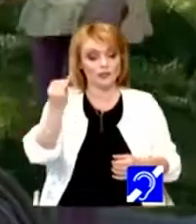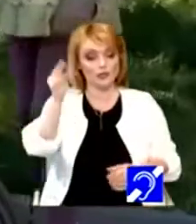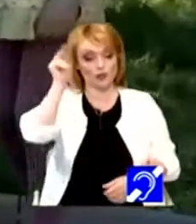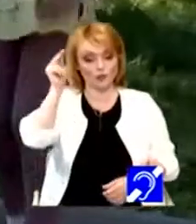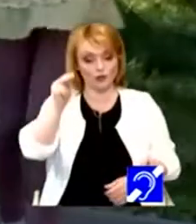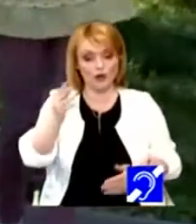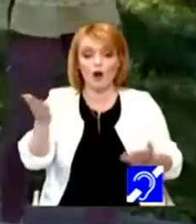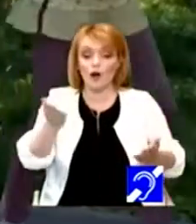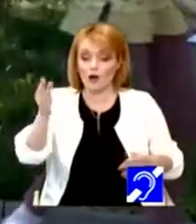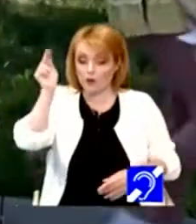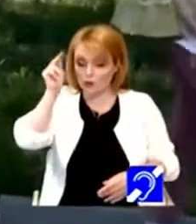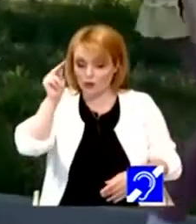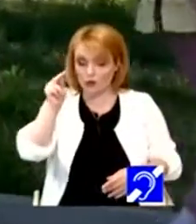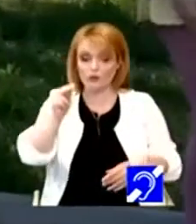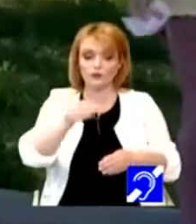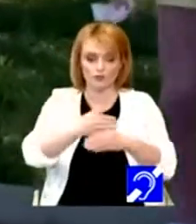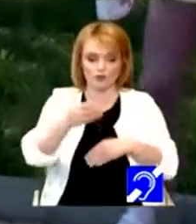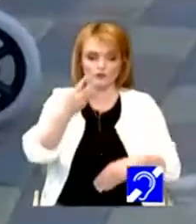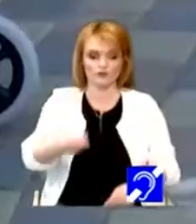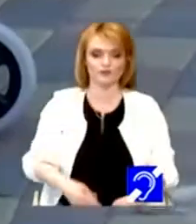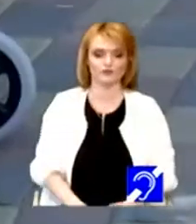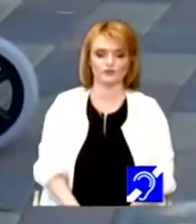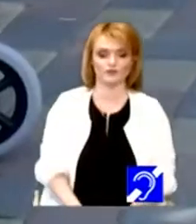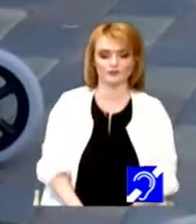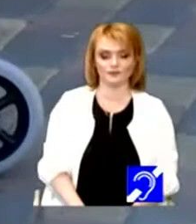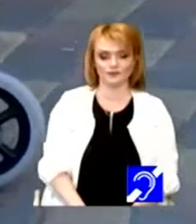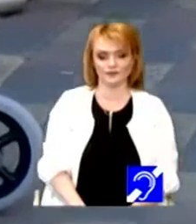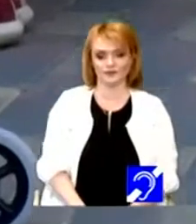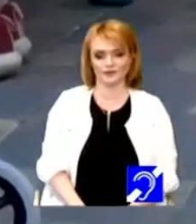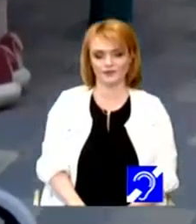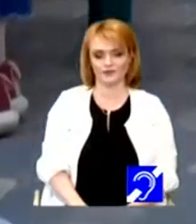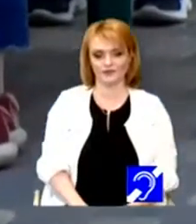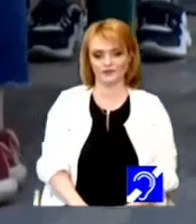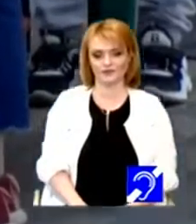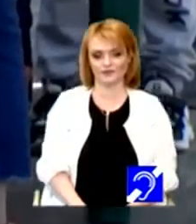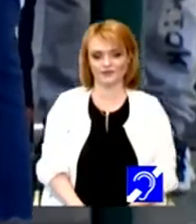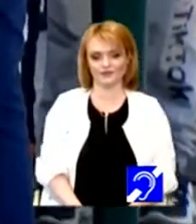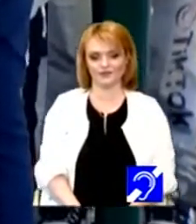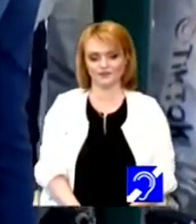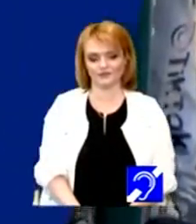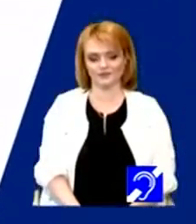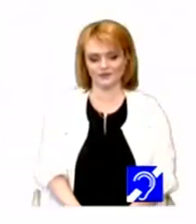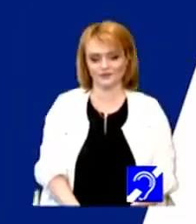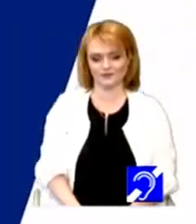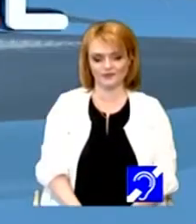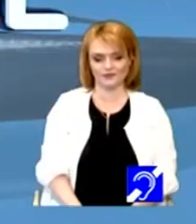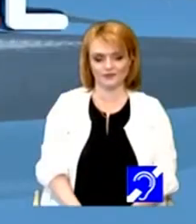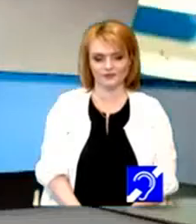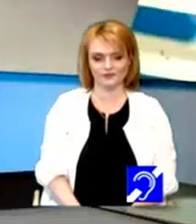au reușit aceștia să realizeze visul unui băiat imobilizat într-un scaun cu rotile, aflați în telejurnal.